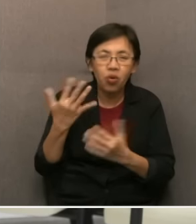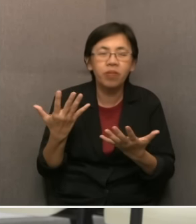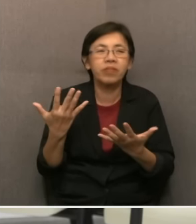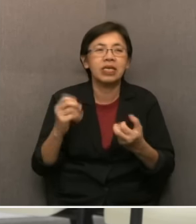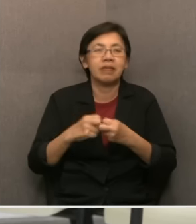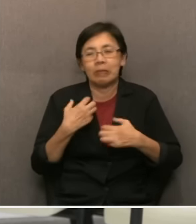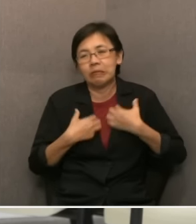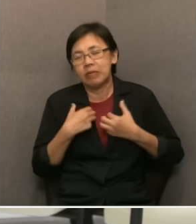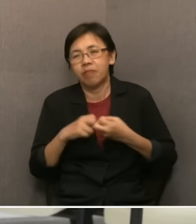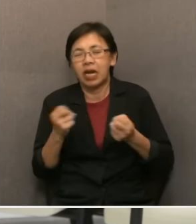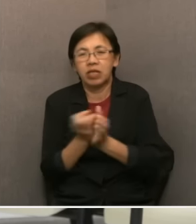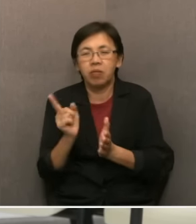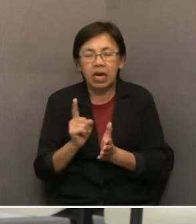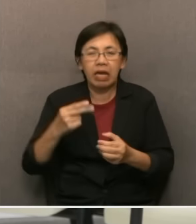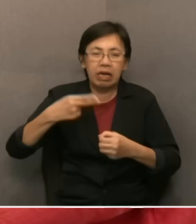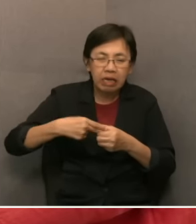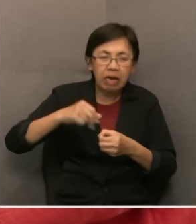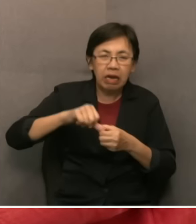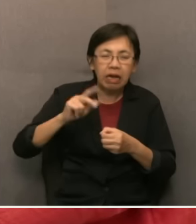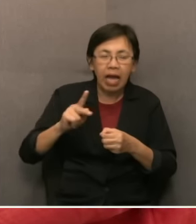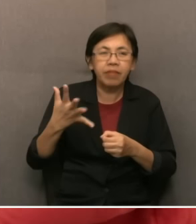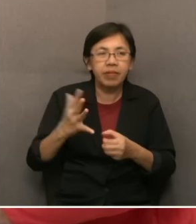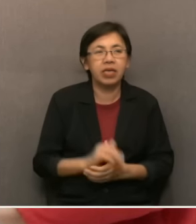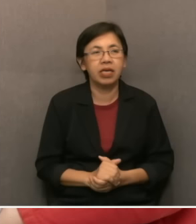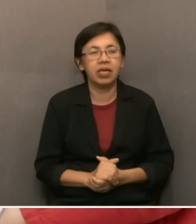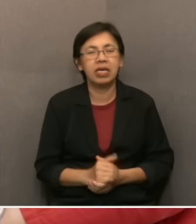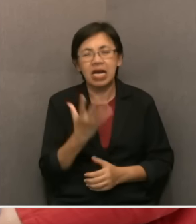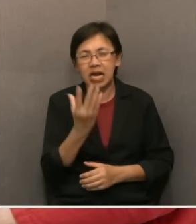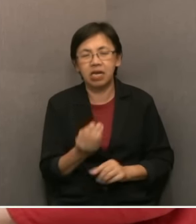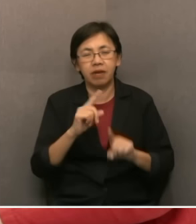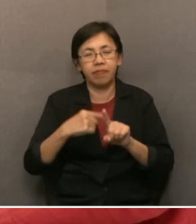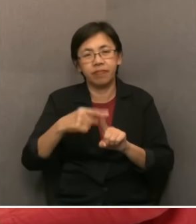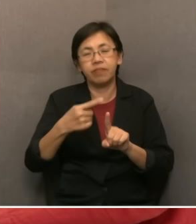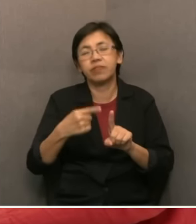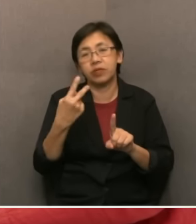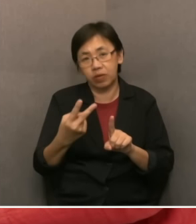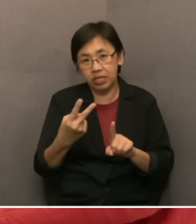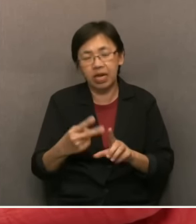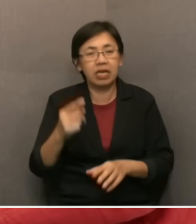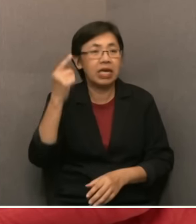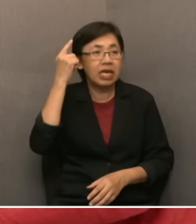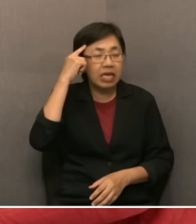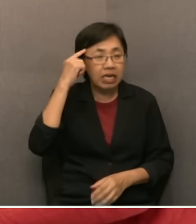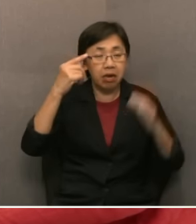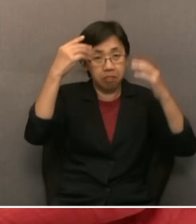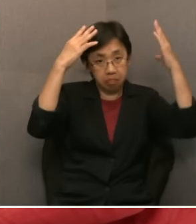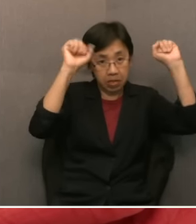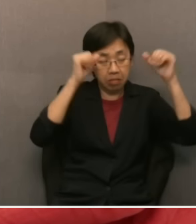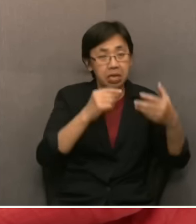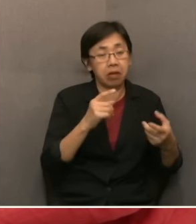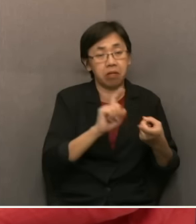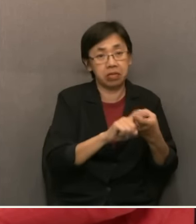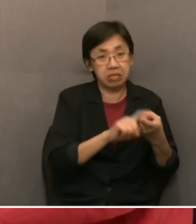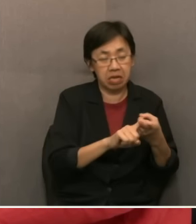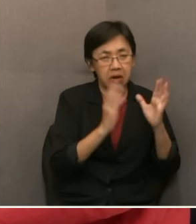ที่ได้ผลกระทบทางด้านพลังงานพวกนี้ค่ะเหลืออีกประมาณ 2เดือนมองไปที่มุมมองของปูตินเองเนี่ยซึ่งเขาเองก็เป็นคนที่